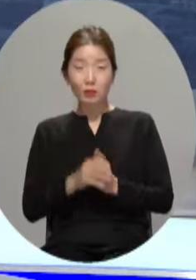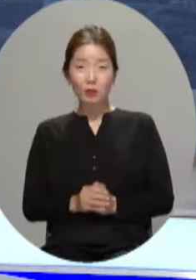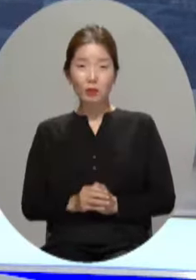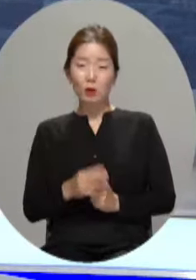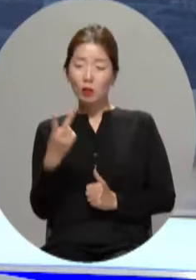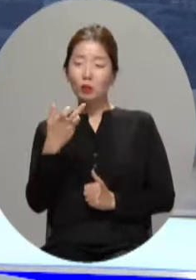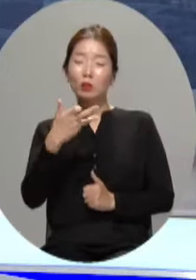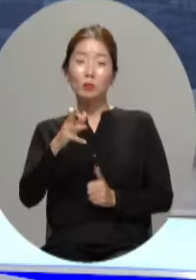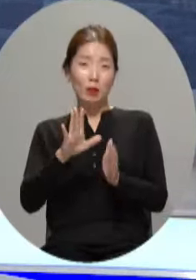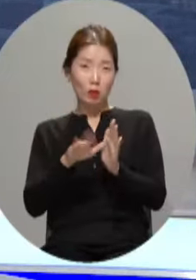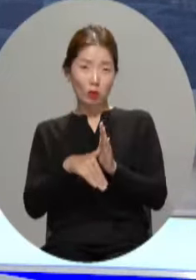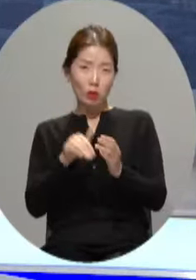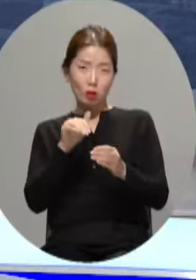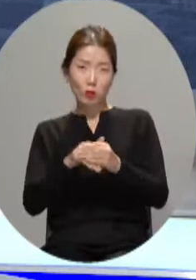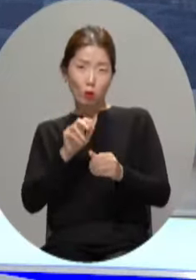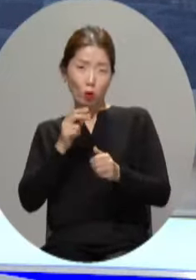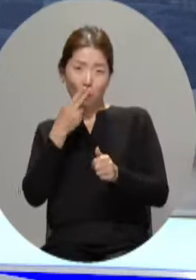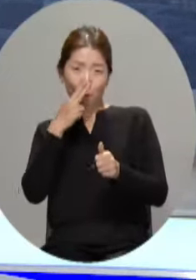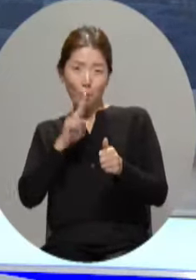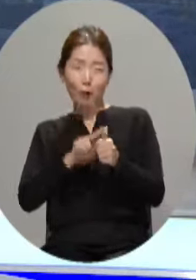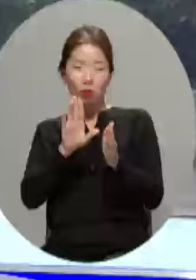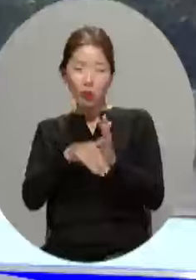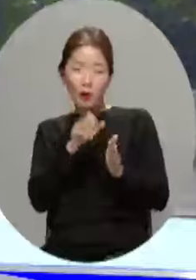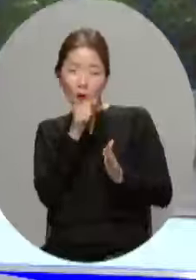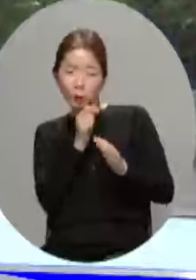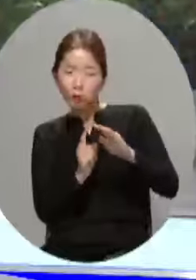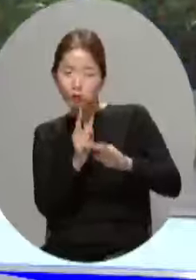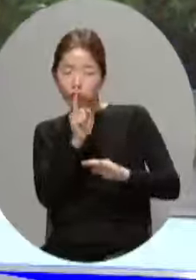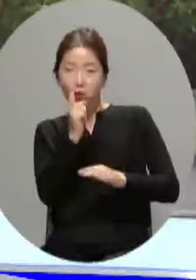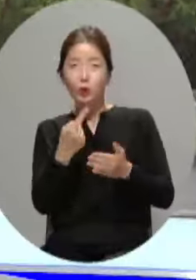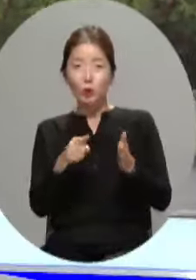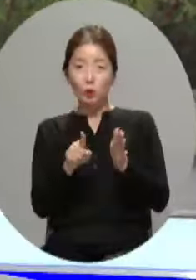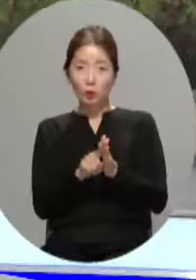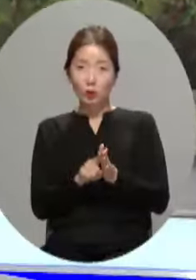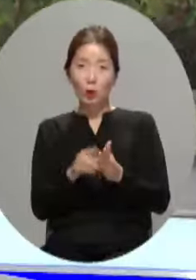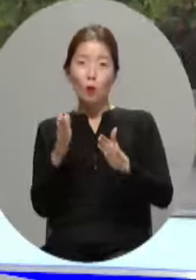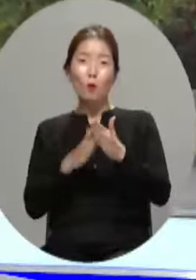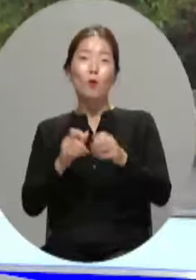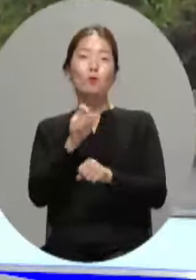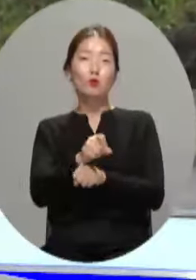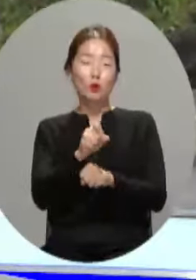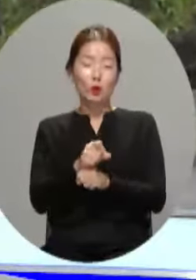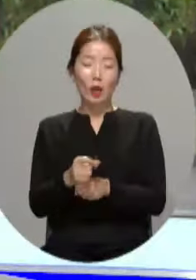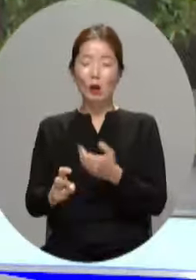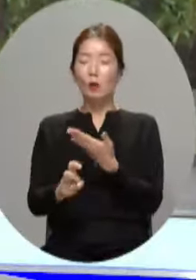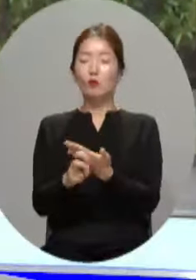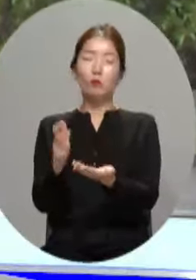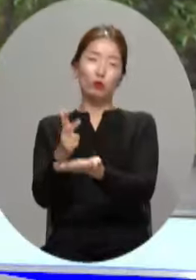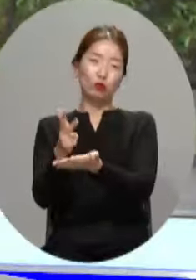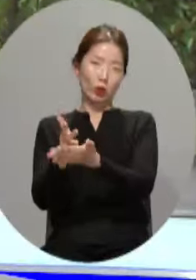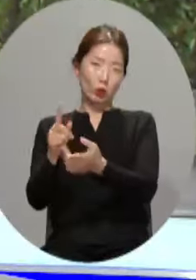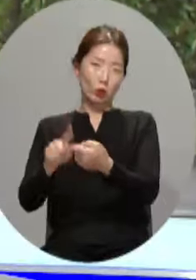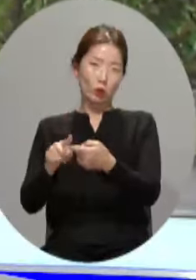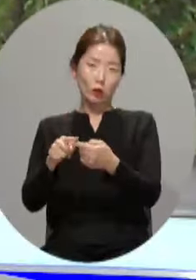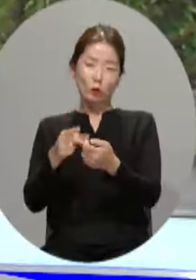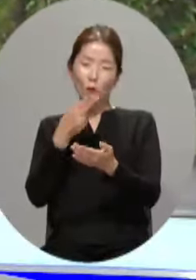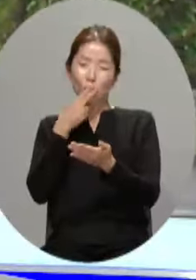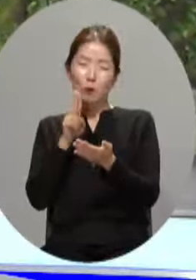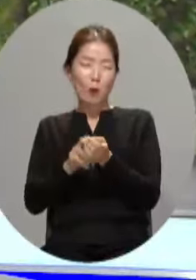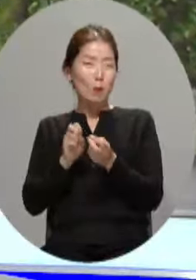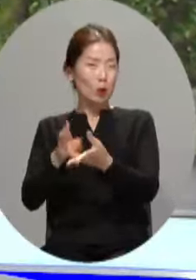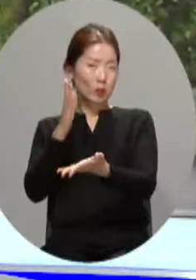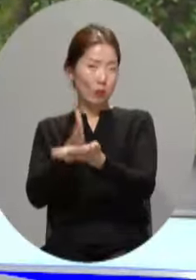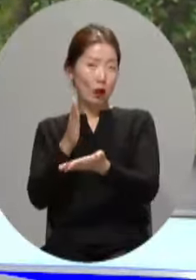지난 2018년 재선에 도전하면서 득표율을 높이기 위해 시청 공무원에게 불법 주정차에 과태료를 부과하지